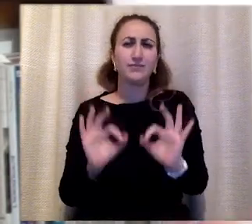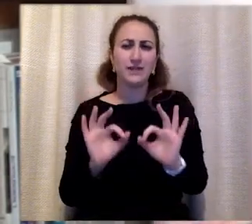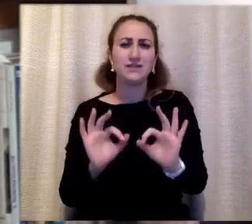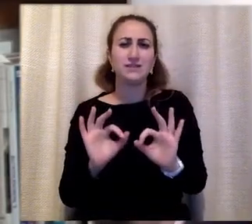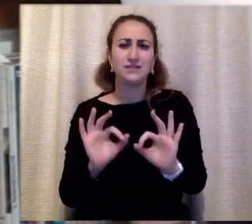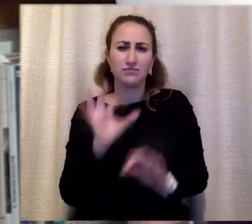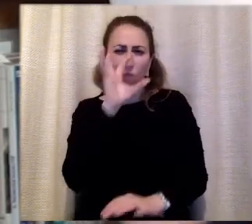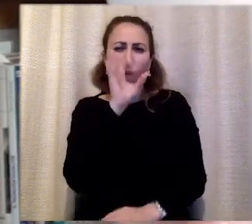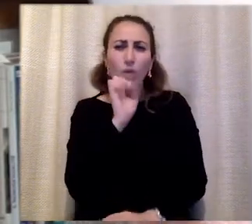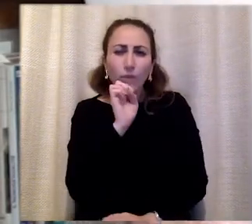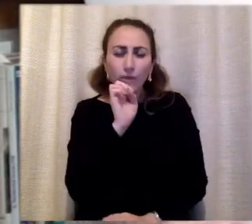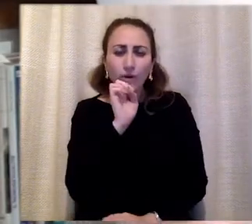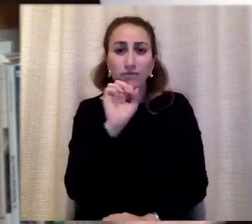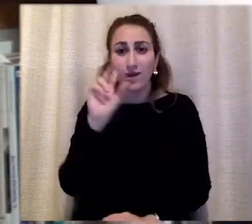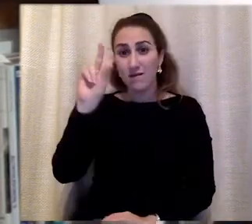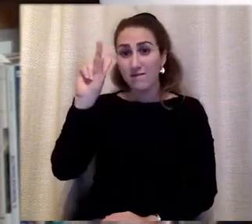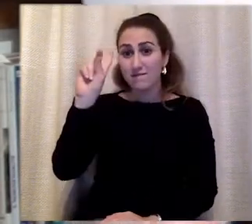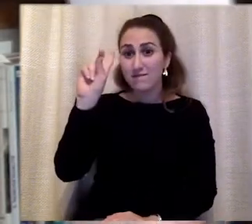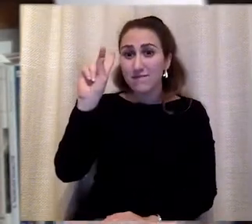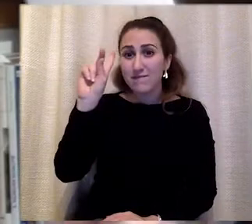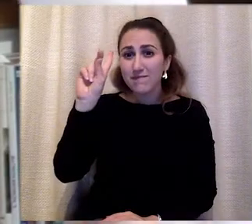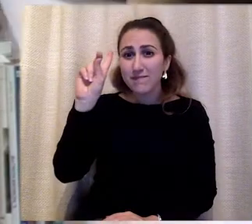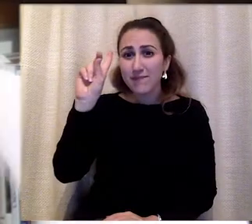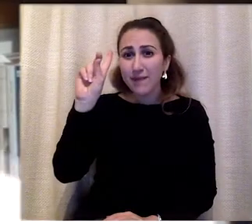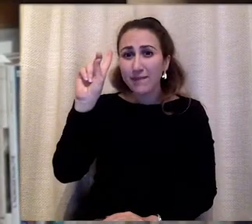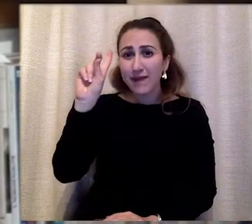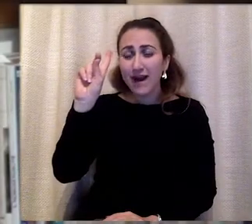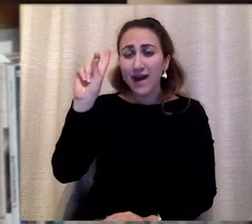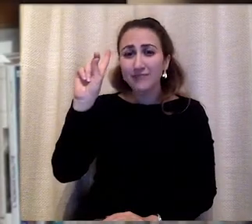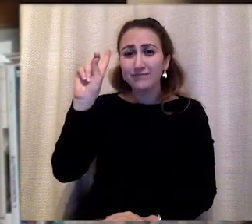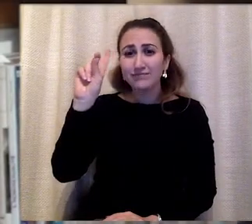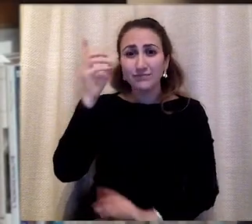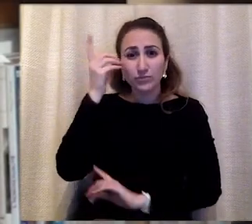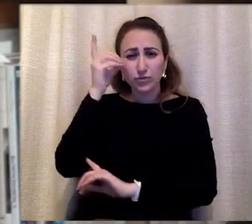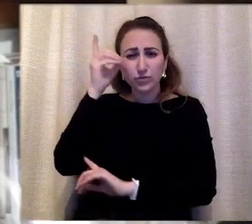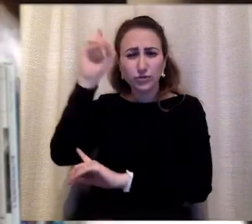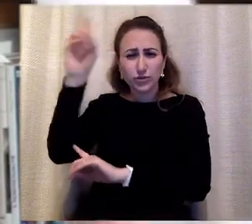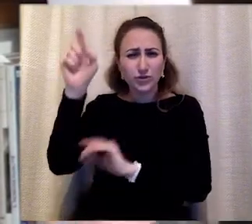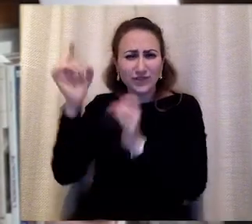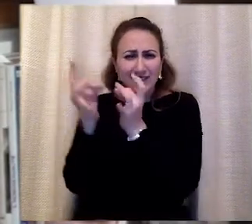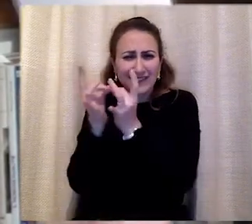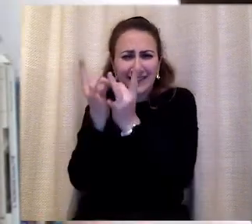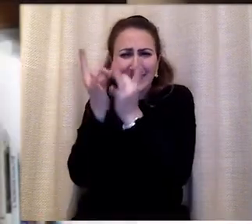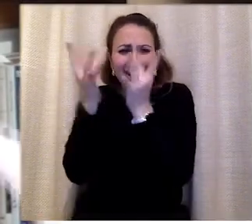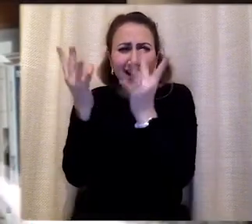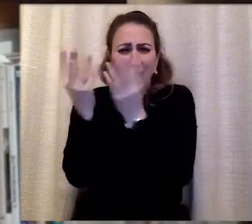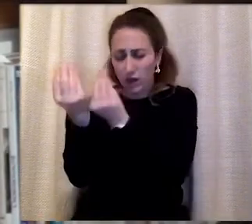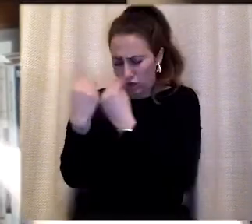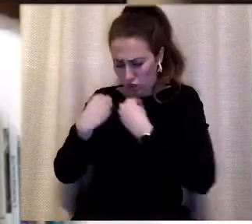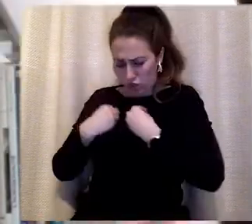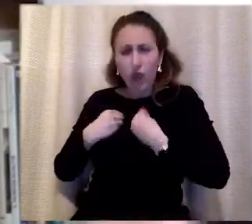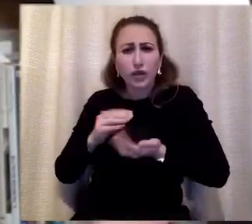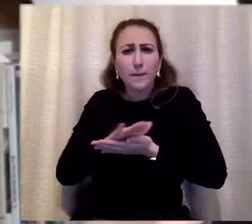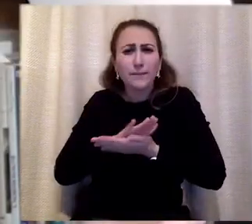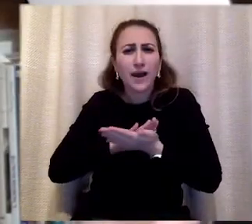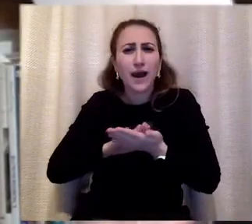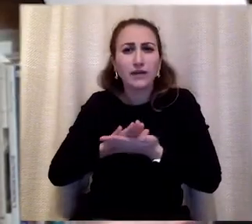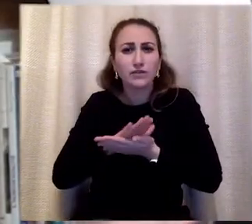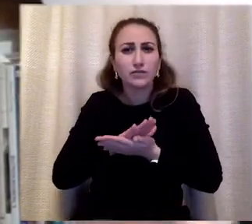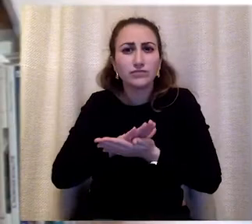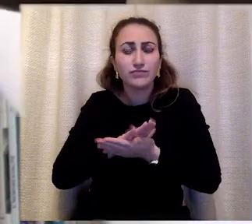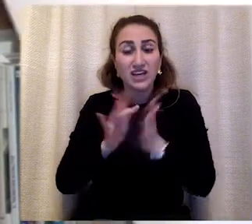Il y a le Père créateur qui vient avec sa miséricorde. Il y a le Fils qui s'est donné pour que nous